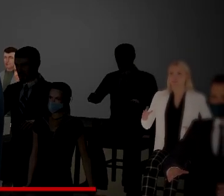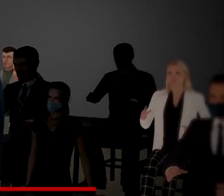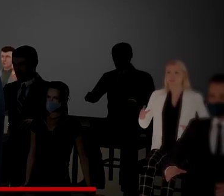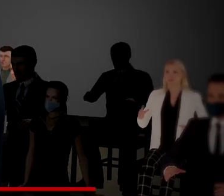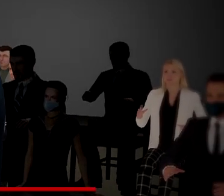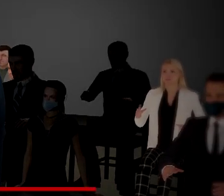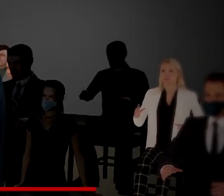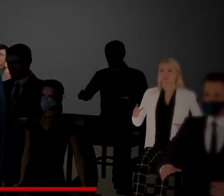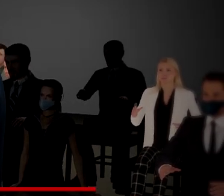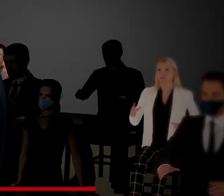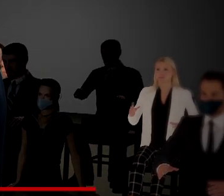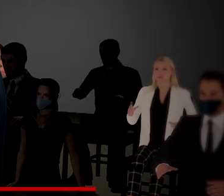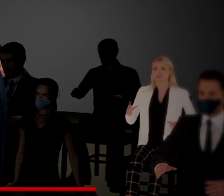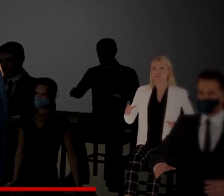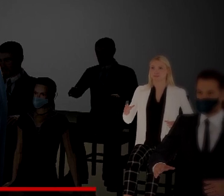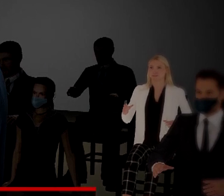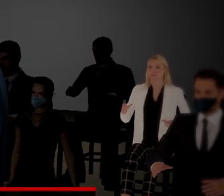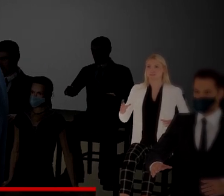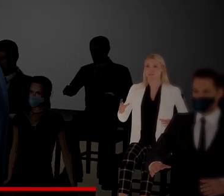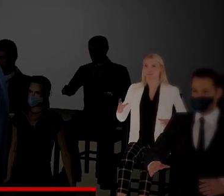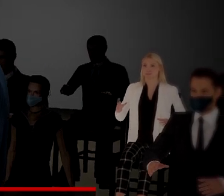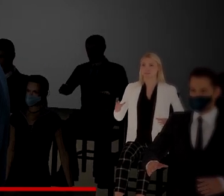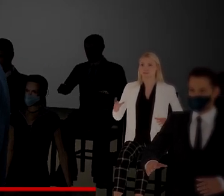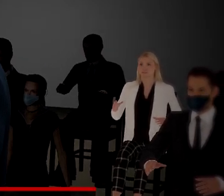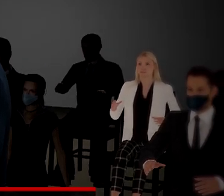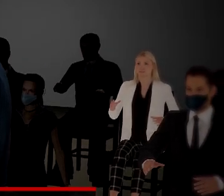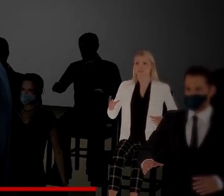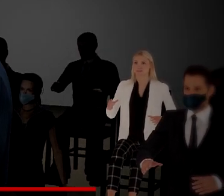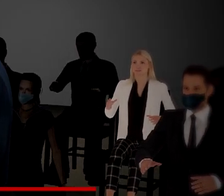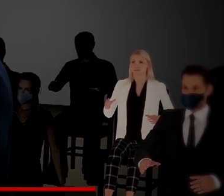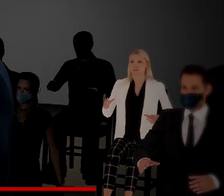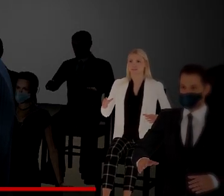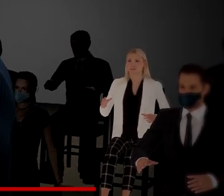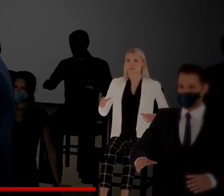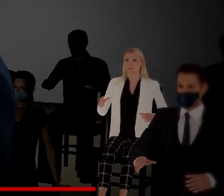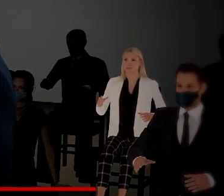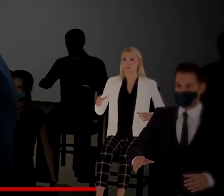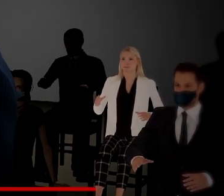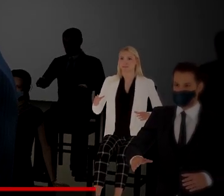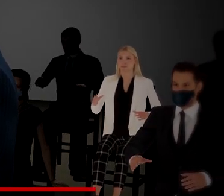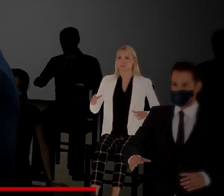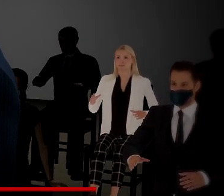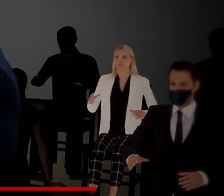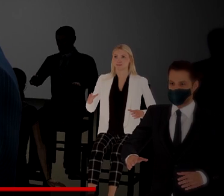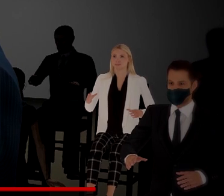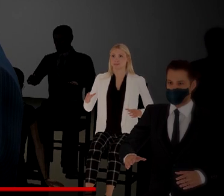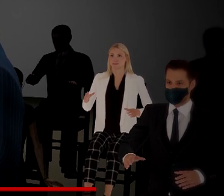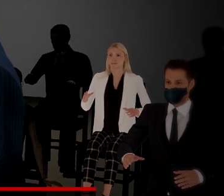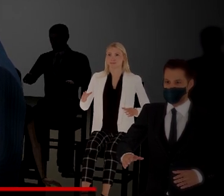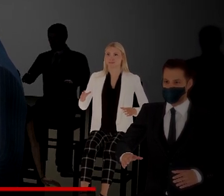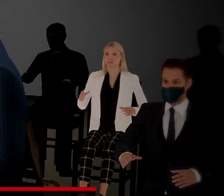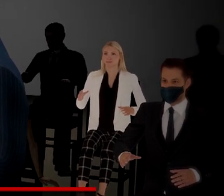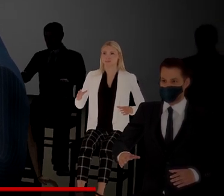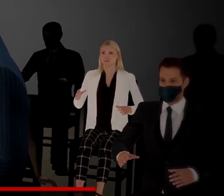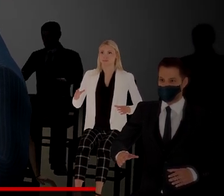වී නොමැති නිසා ඒ මත පදනම්ව ජනාධිපතිවරයා සිදු කළ එම පත්වීම සම්පූර්ණයෙන්ම නීතිය ඉදිරියේ බලරහිත බවත් පෙත්සම්කරුවන්